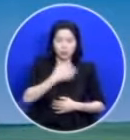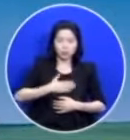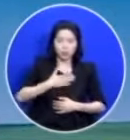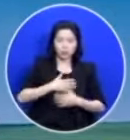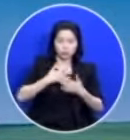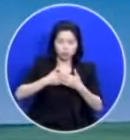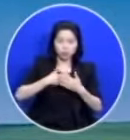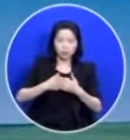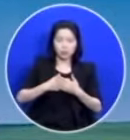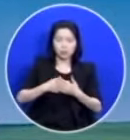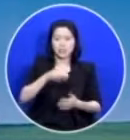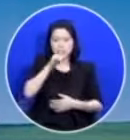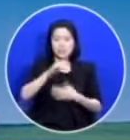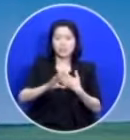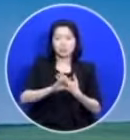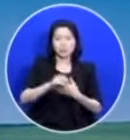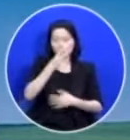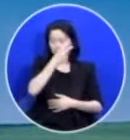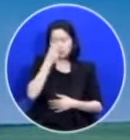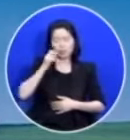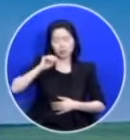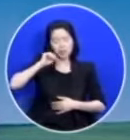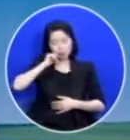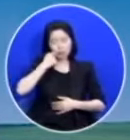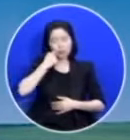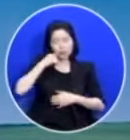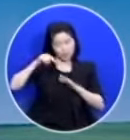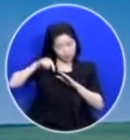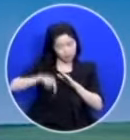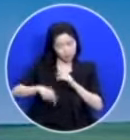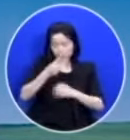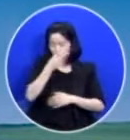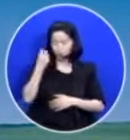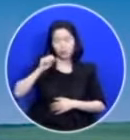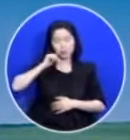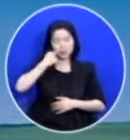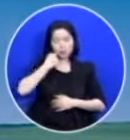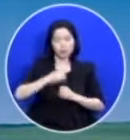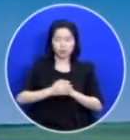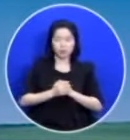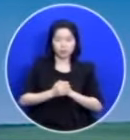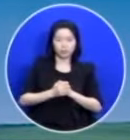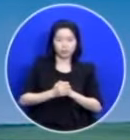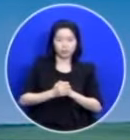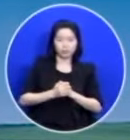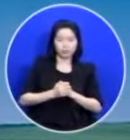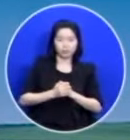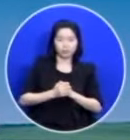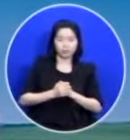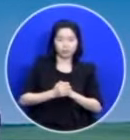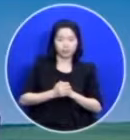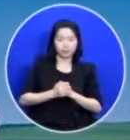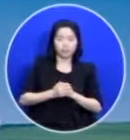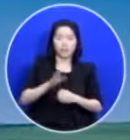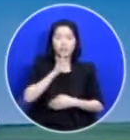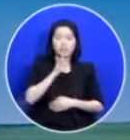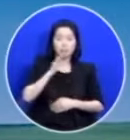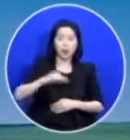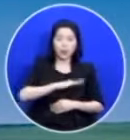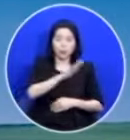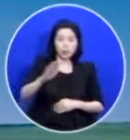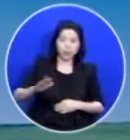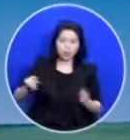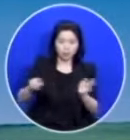앞서면 잠을 잘 수가 없어요 깊은 잠을 잘 수가 없습니다 정말 우리가